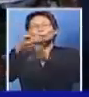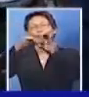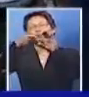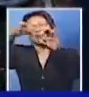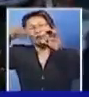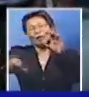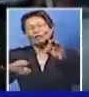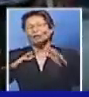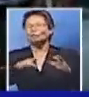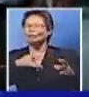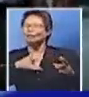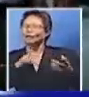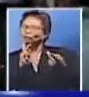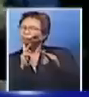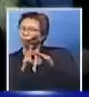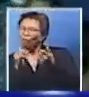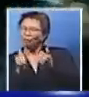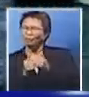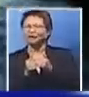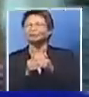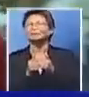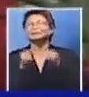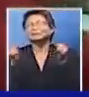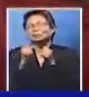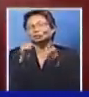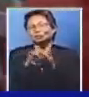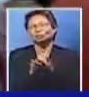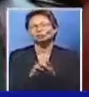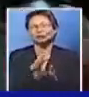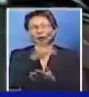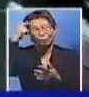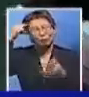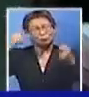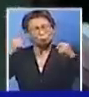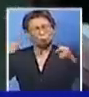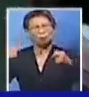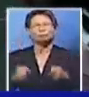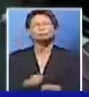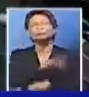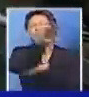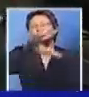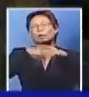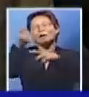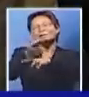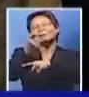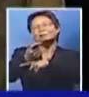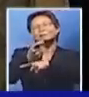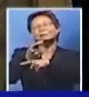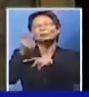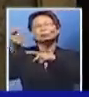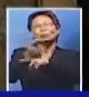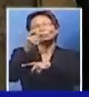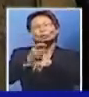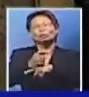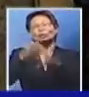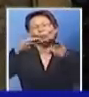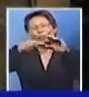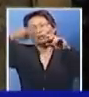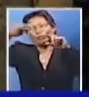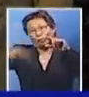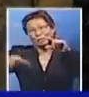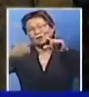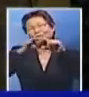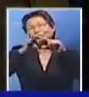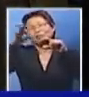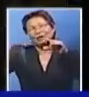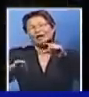sejuk selain memperkuatkan mental. Kesemua 26 pesilat negara berlatih di Bukit Fraser sehingga 27 Julai ini sebelum